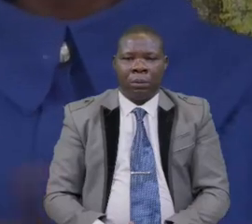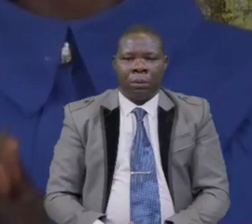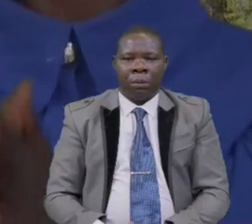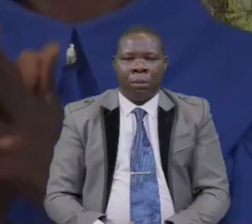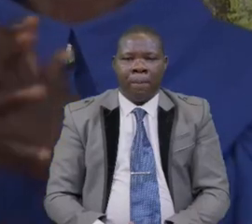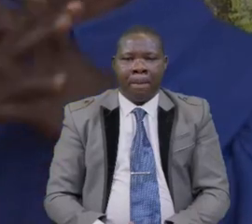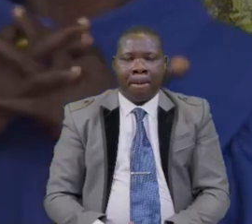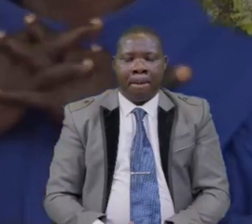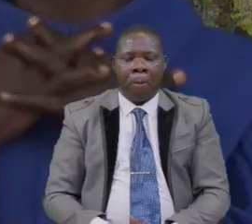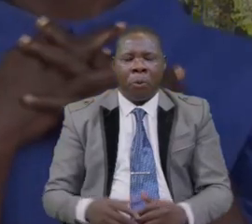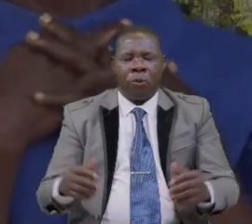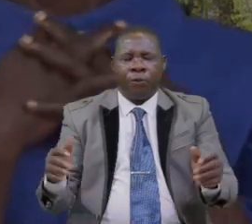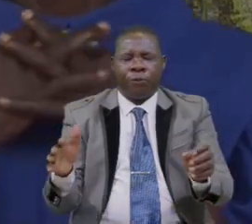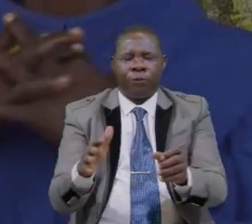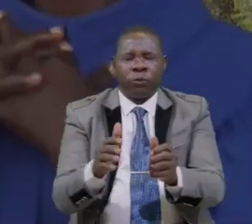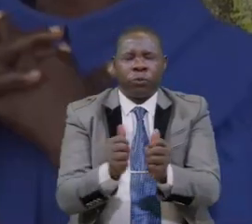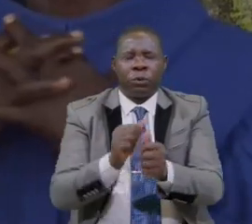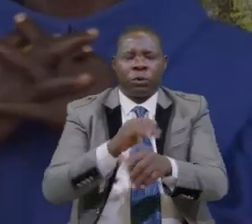de tout cœur.